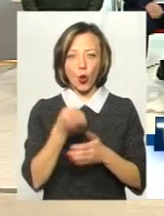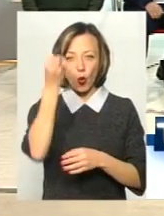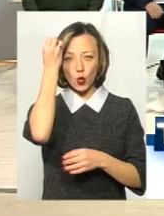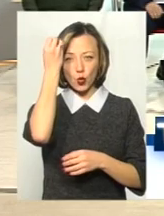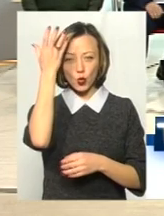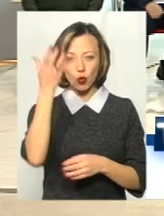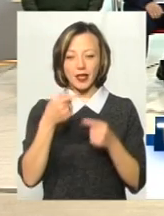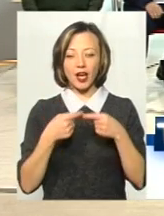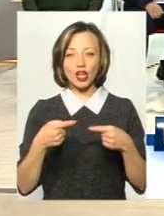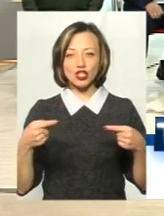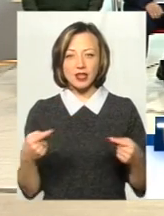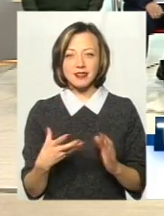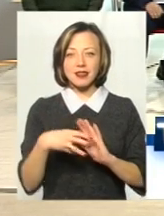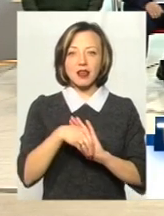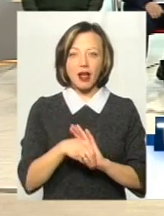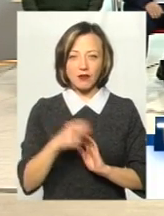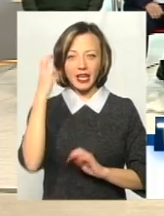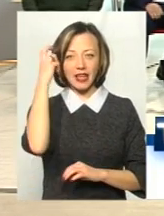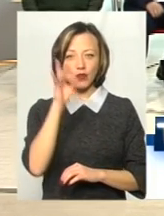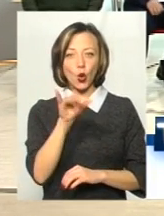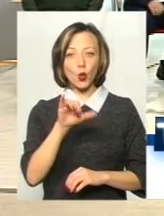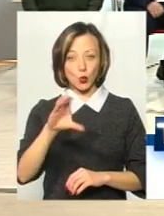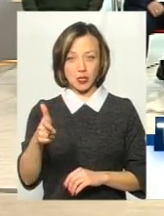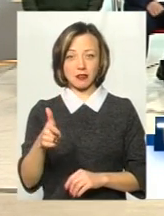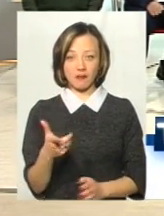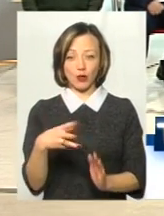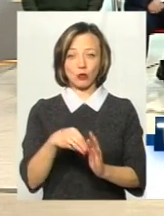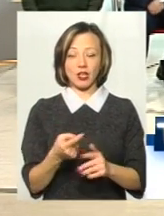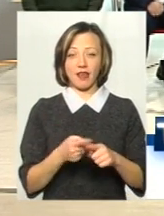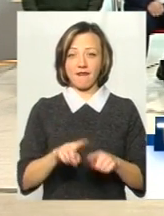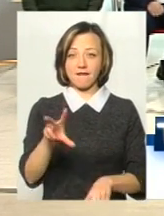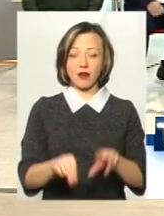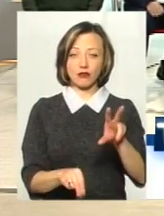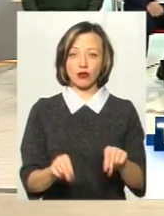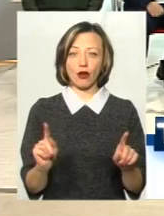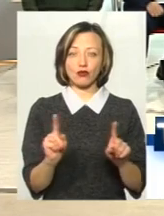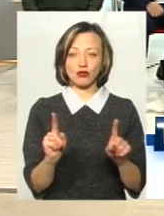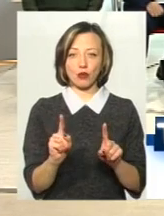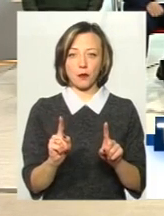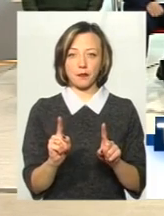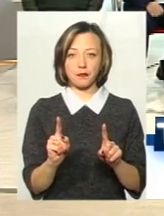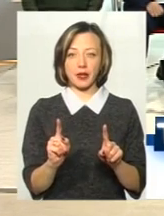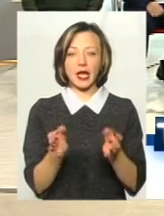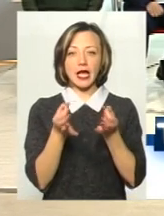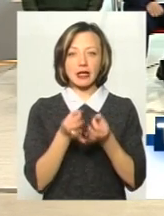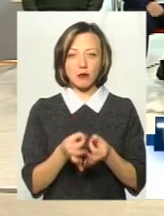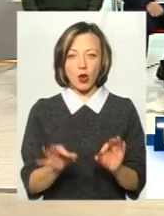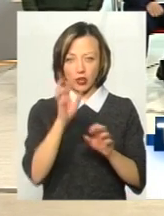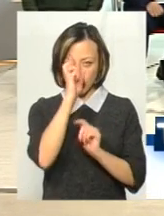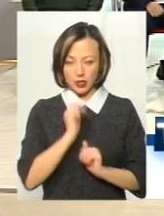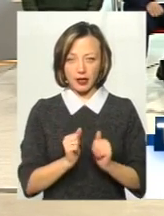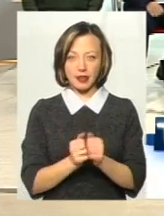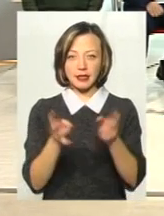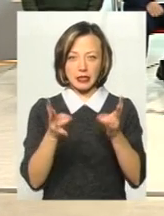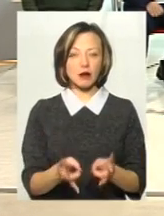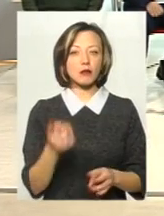культурних речей, які ще закладені були і в Київській Русі в тому числі. Тому я вважаю, що в демократичній країні